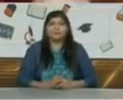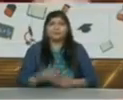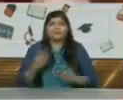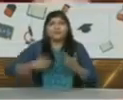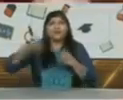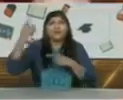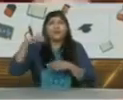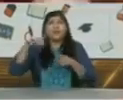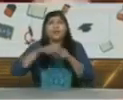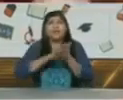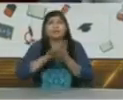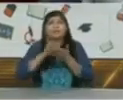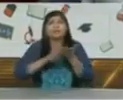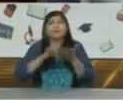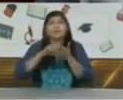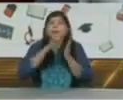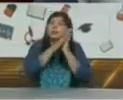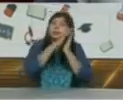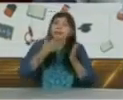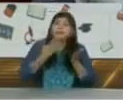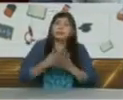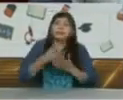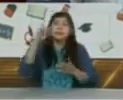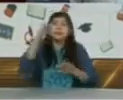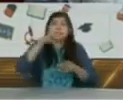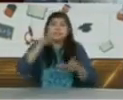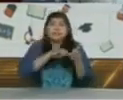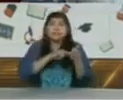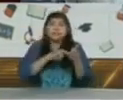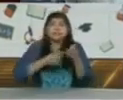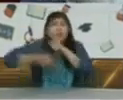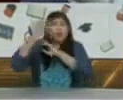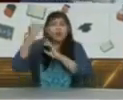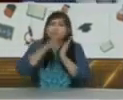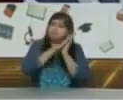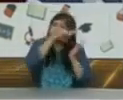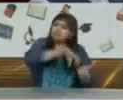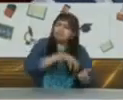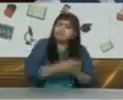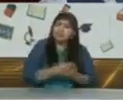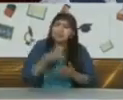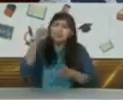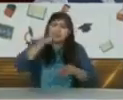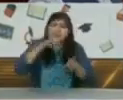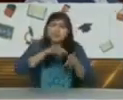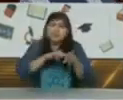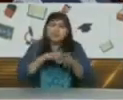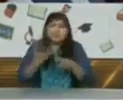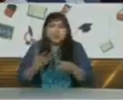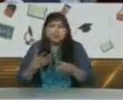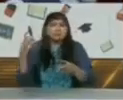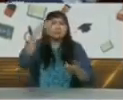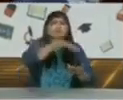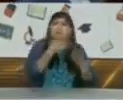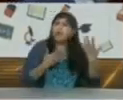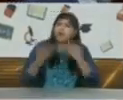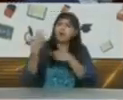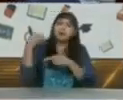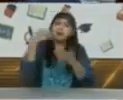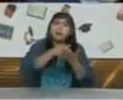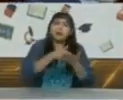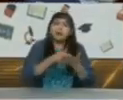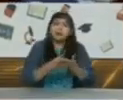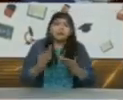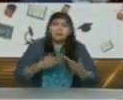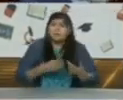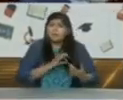साल से अहमदाबाद में रह रही हो? 6 years सर। अच्छा, तो 6 साल से रह सर। रही हो और आपको कभी मन